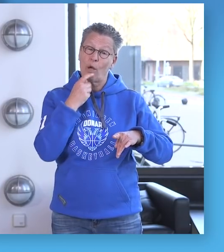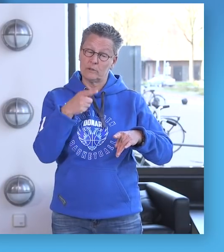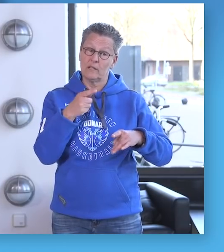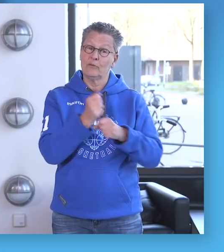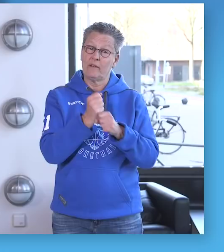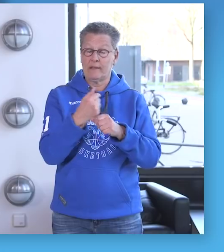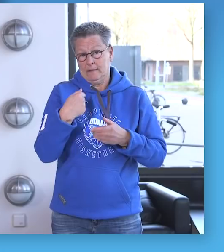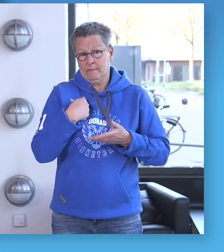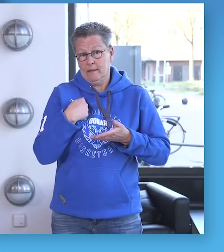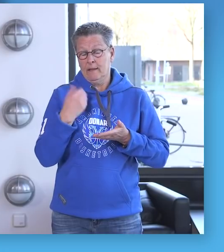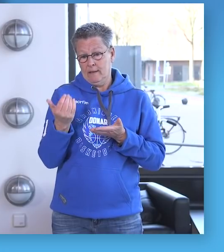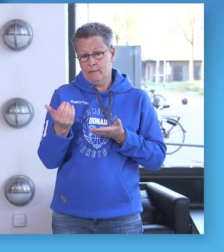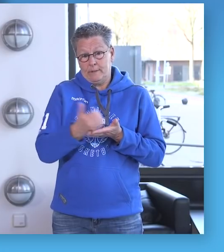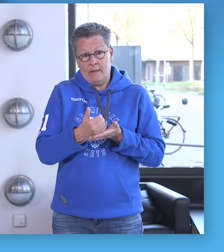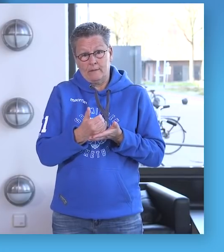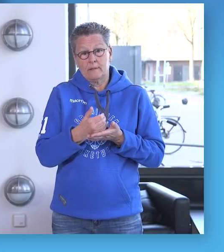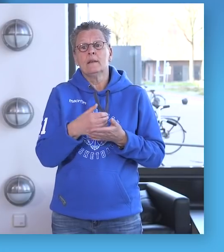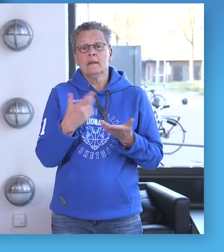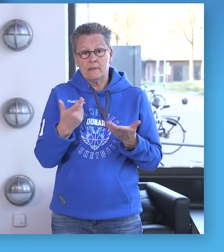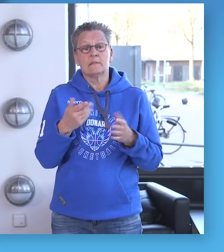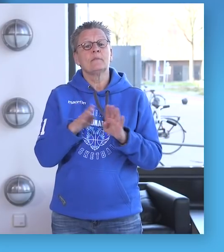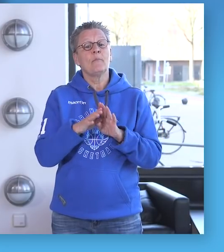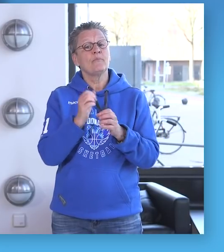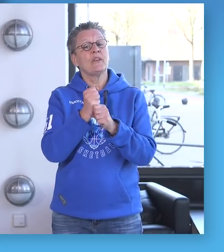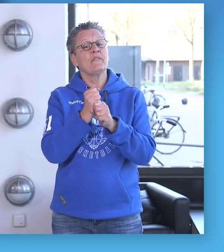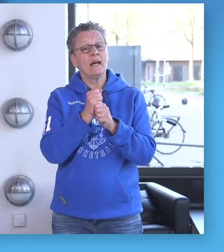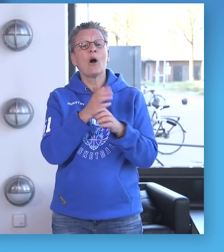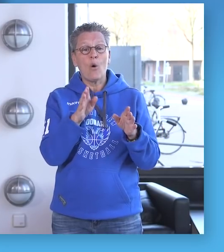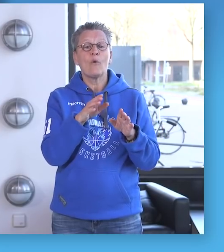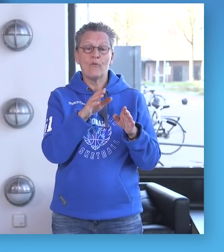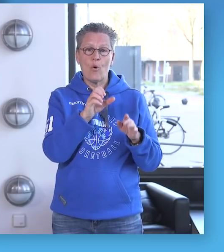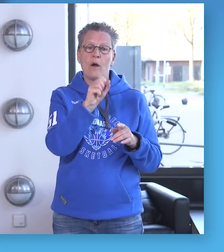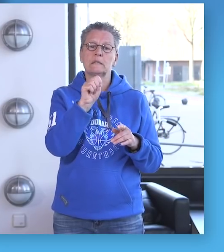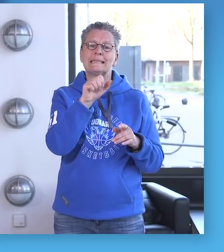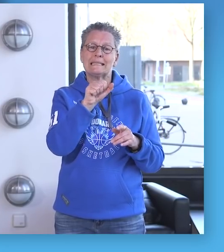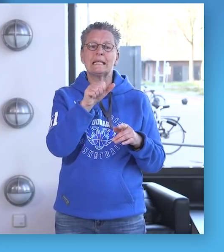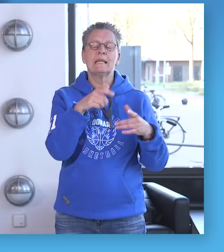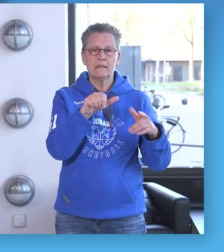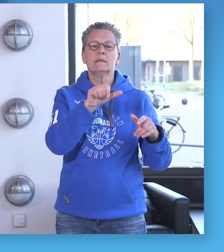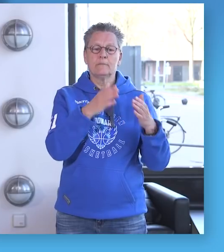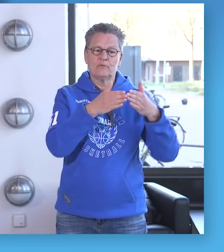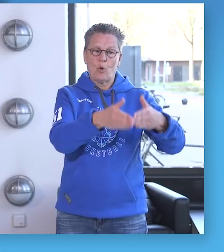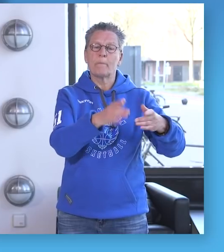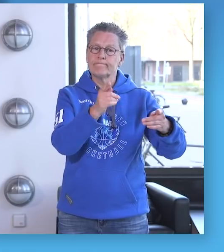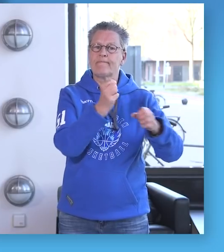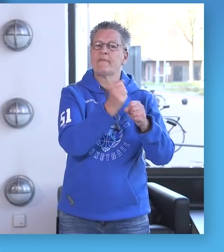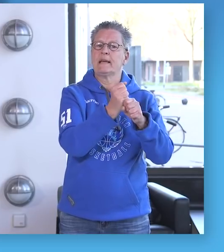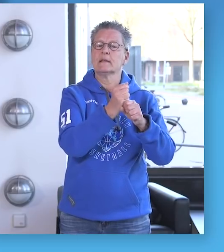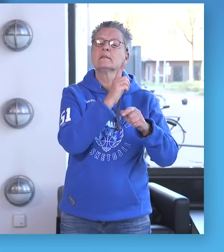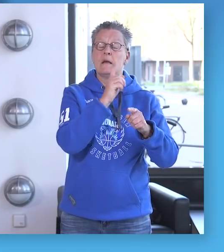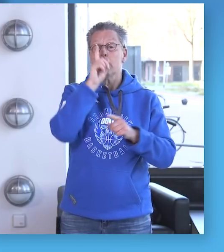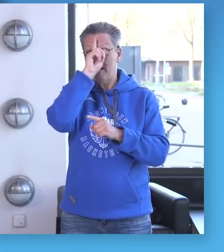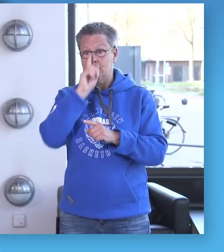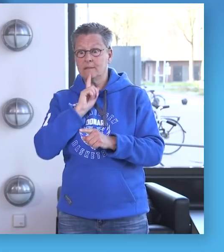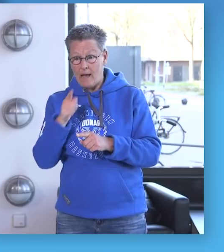word gewoon betaald om natuurlijk voor gewoon de C-pots te werken. Dus het is vooral in de avonduren dat ik zo'n pak aan doe. En niet tijdens